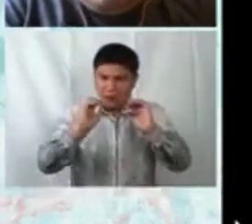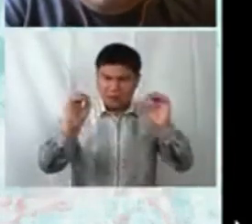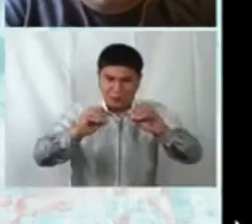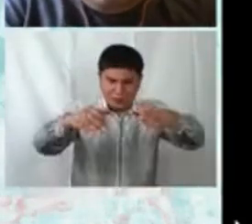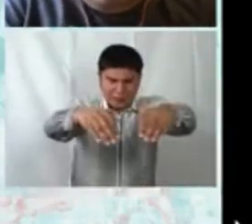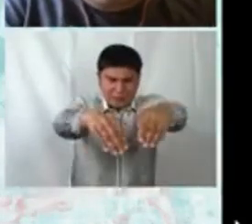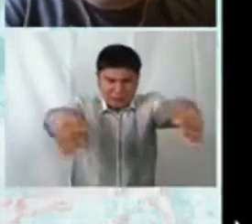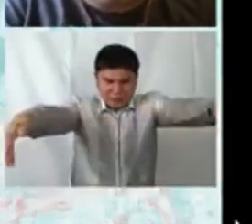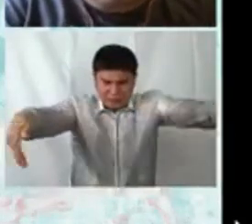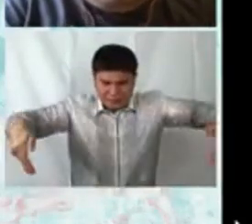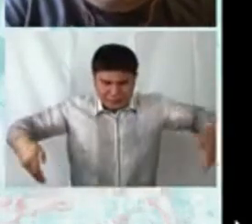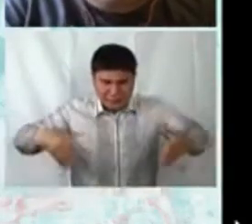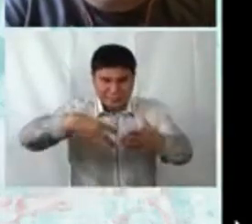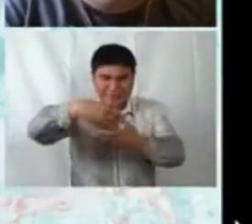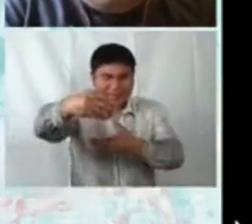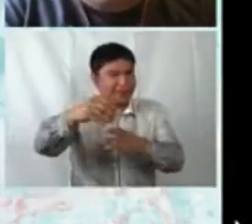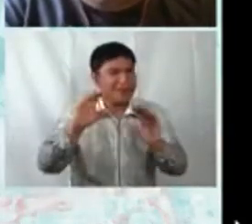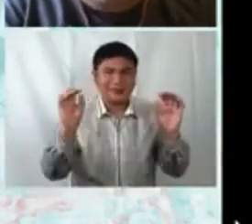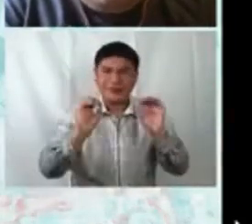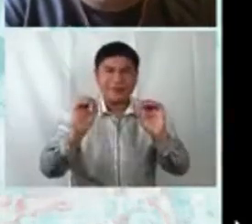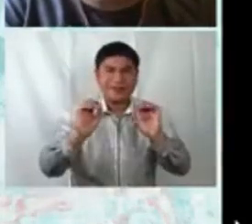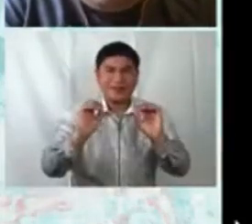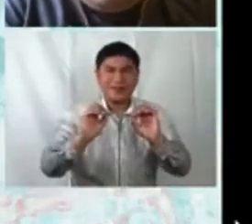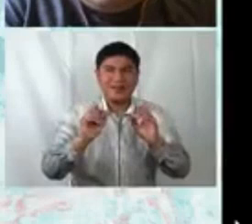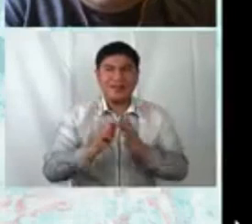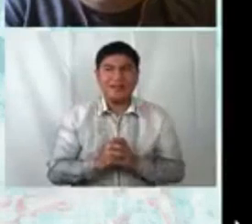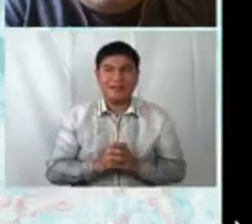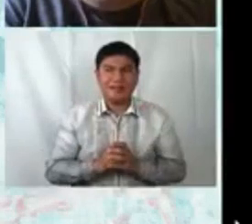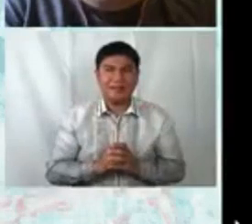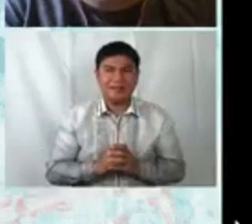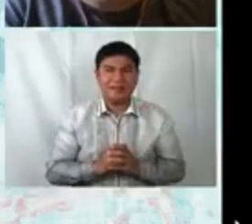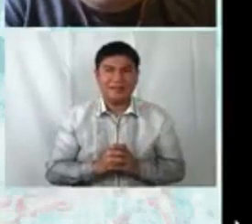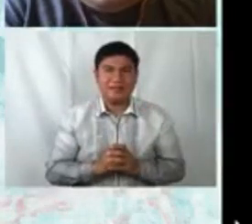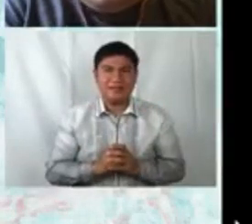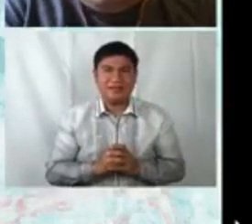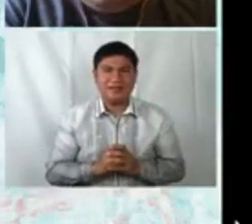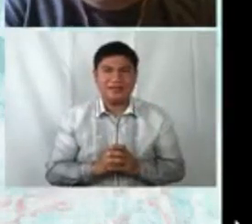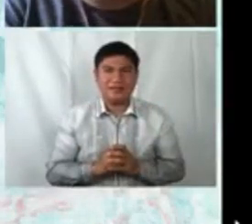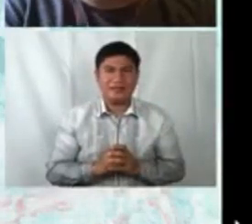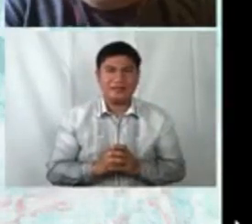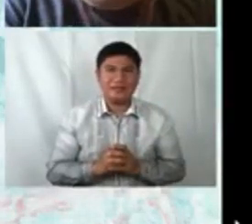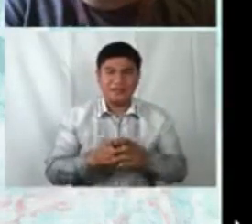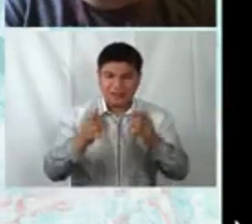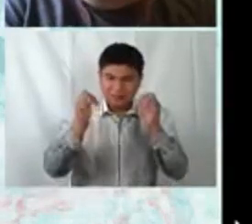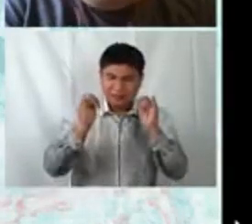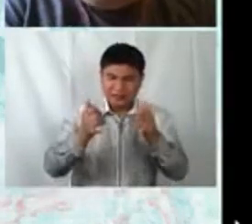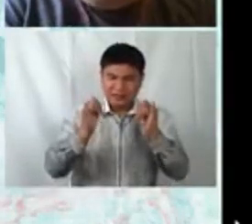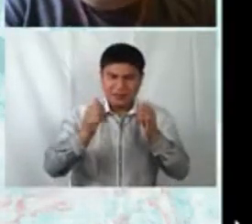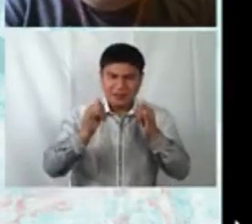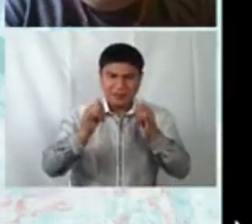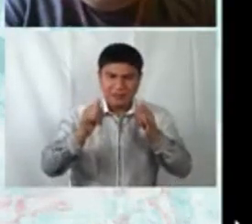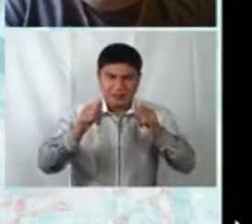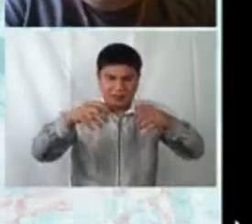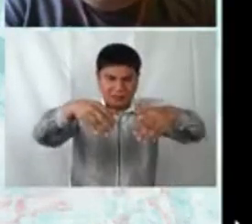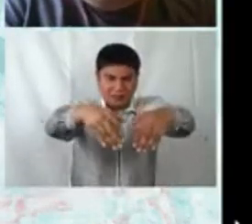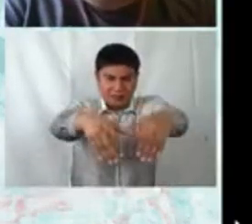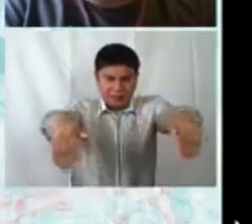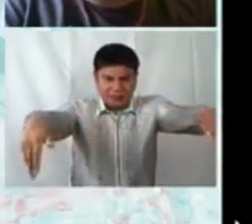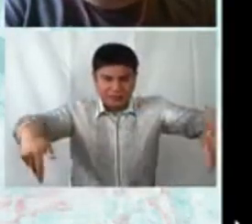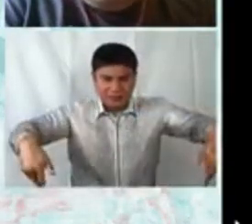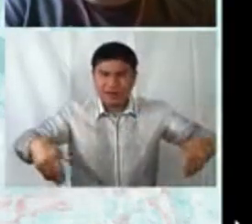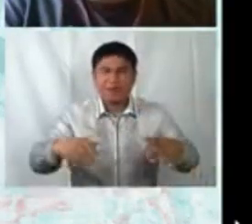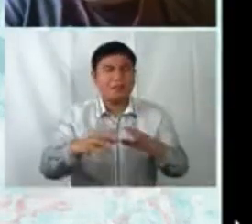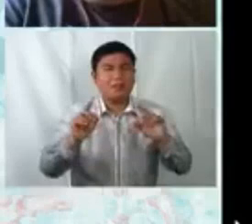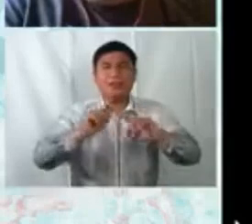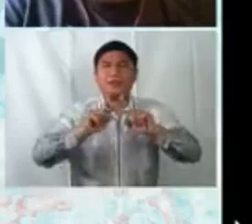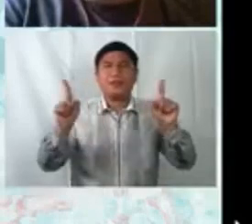bahay. Actually, nandyan pa yung mga ano na yan, yung mga bakod na yan. Pero wala ho yung balcony.